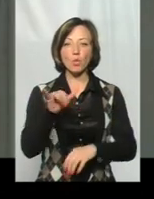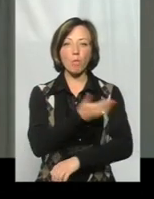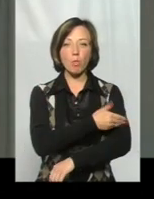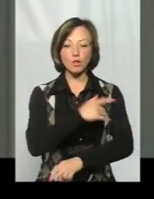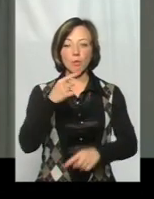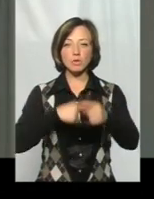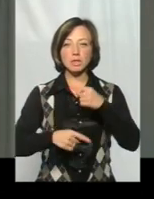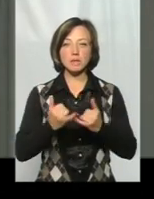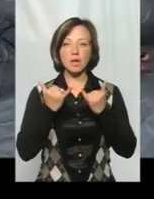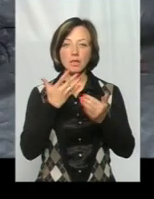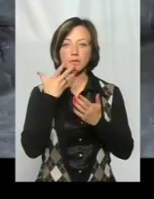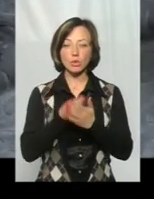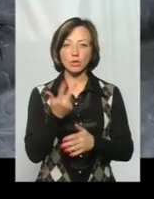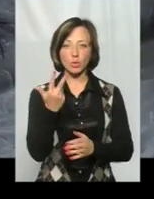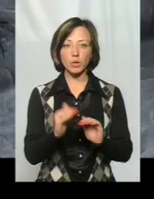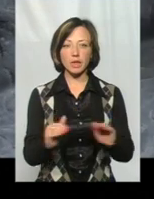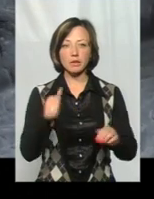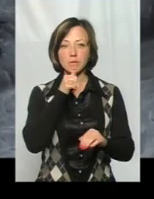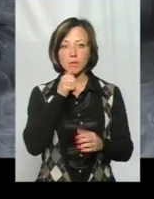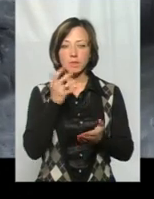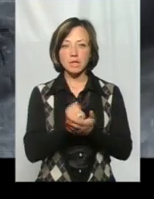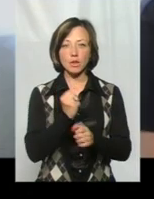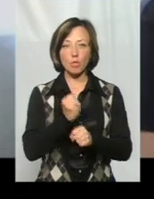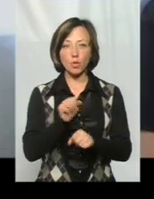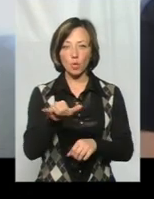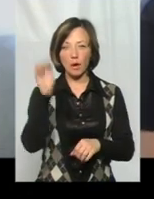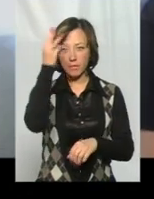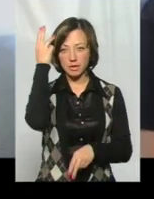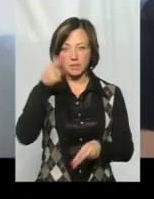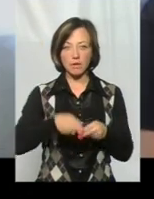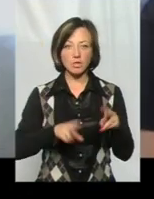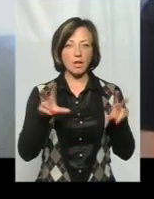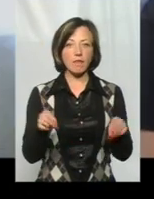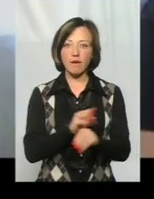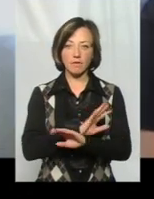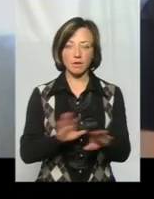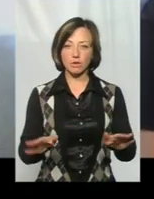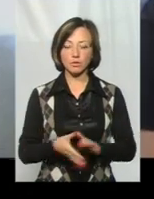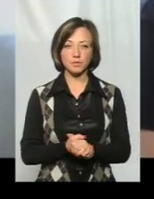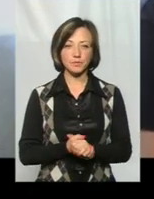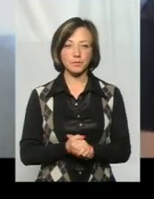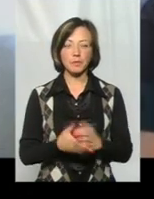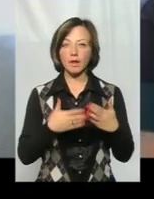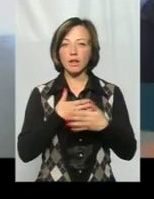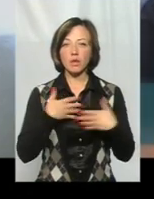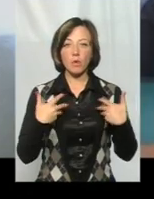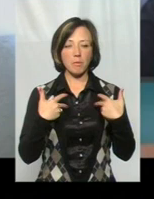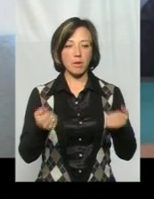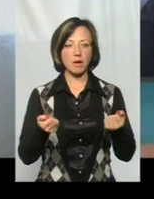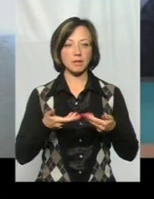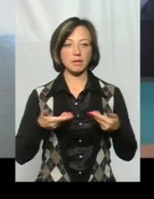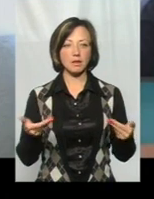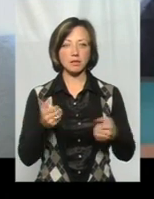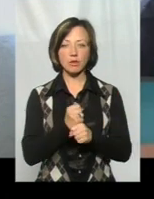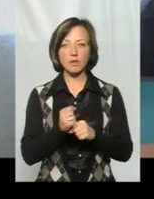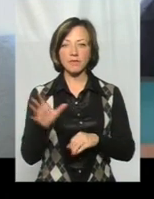заради трьох своїх дітей. Спроби ж знайти роботи у Хмельницькому завершилися невдачею. Не хочуть брати на роботу нас, вони, виходить, зараз